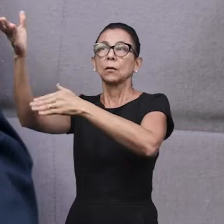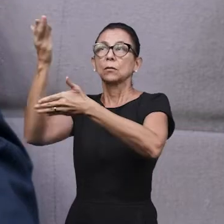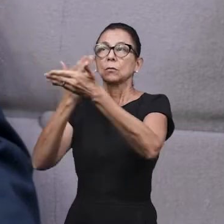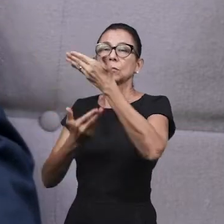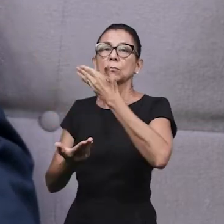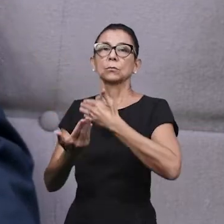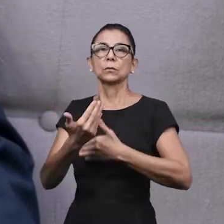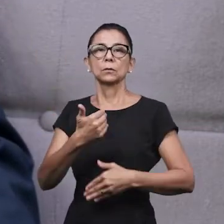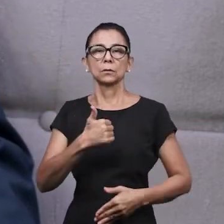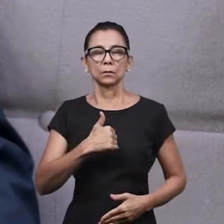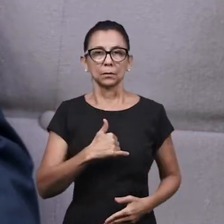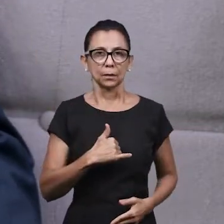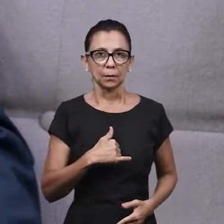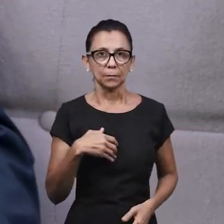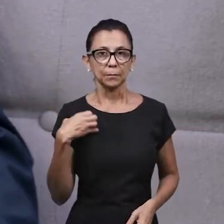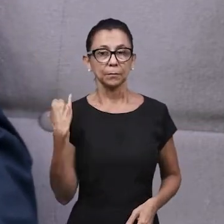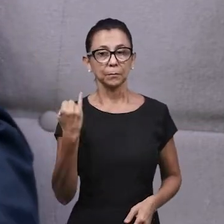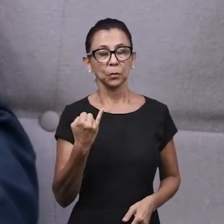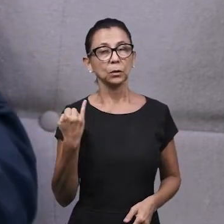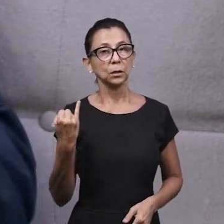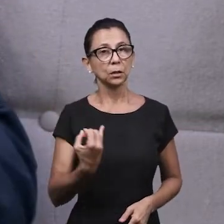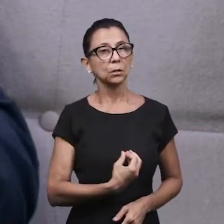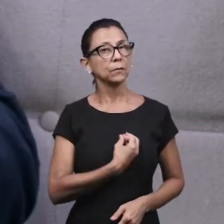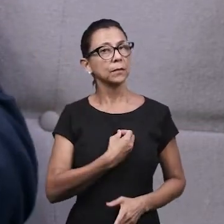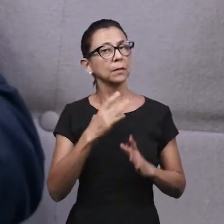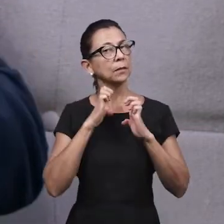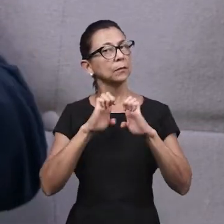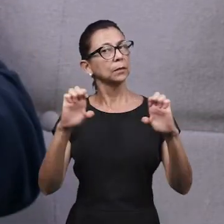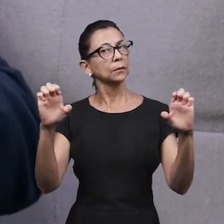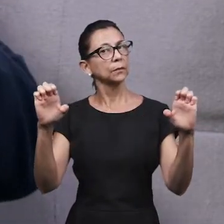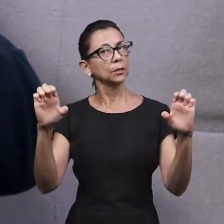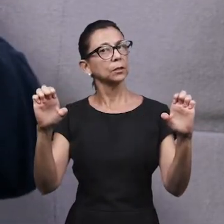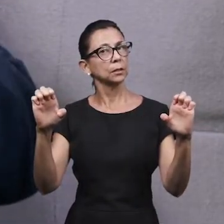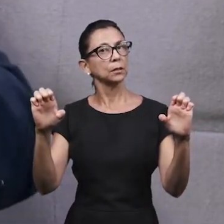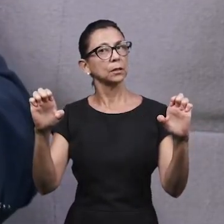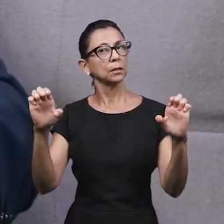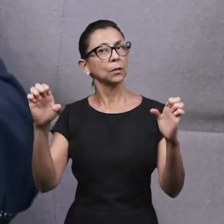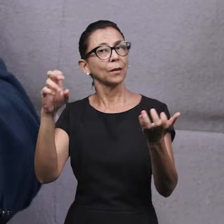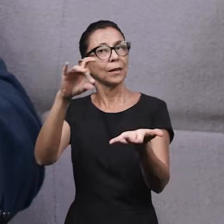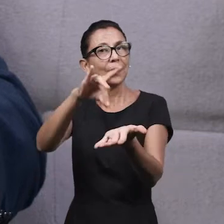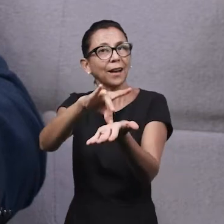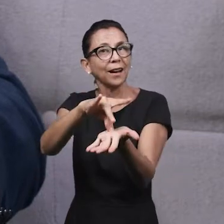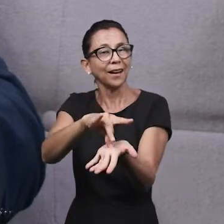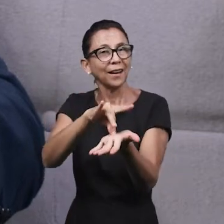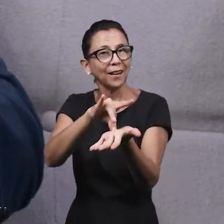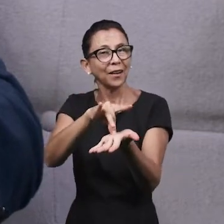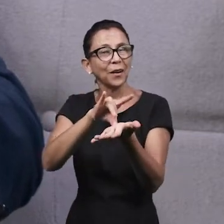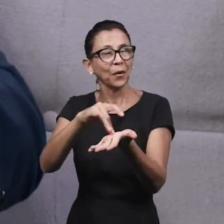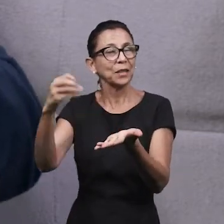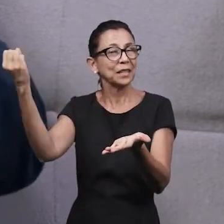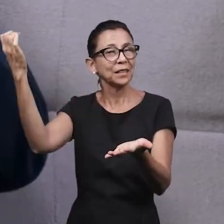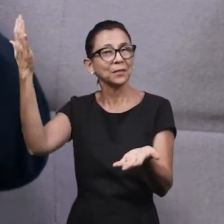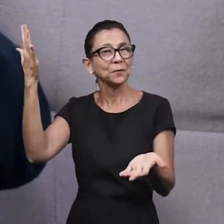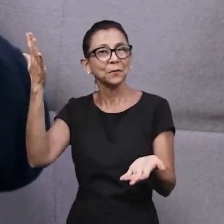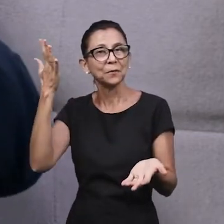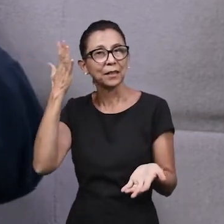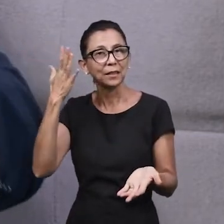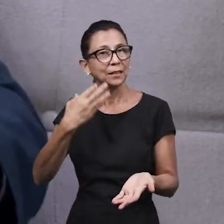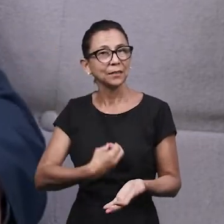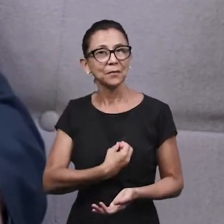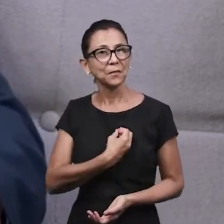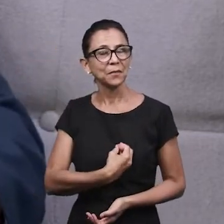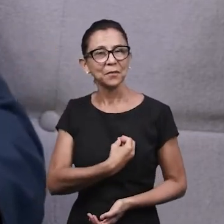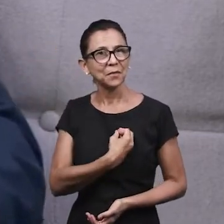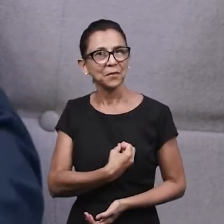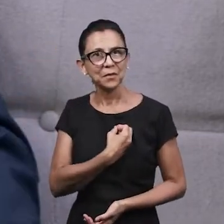d'un Jésus qui se révèle, un Jésus qui est vivant, un Jésus qui se manifeste